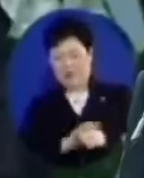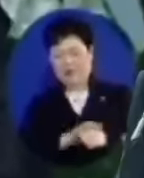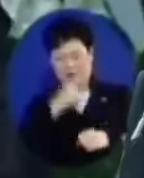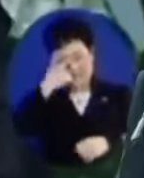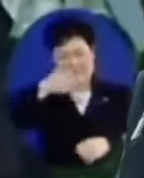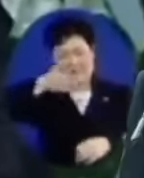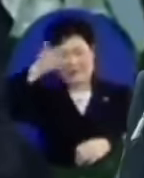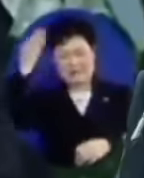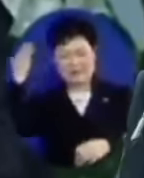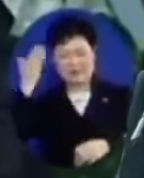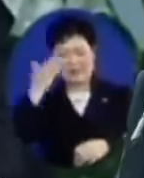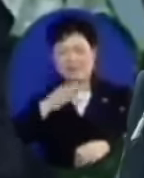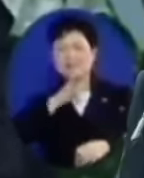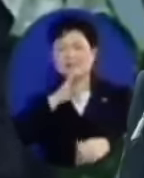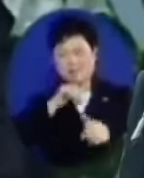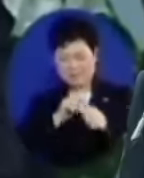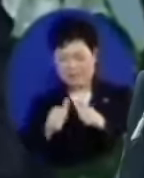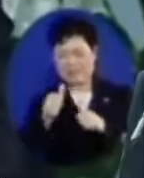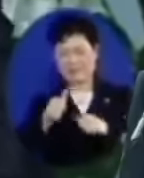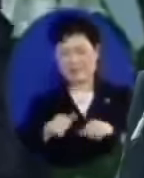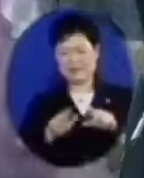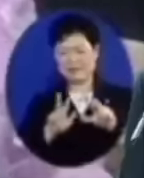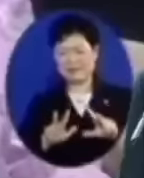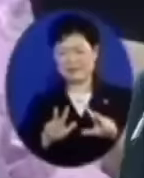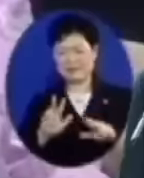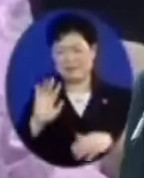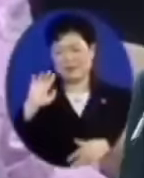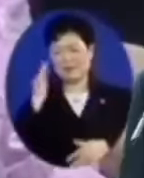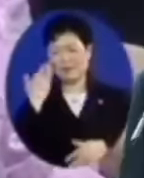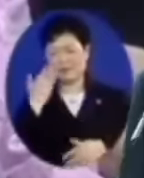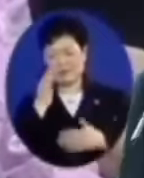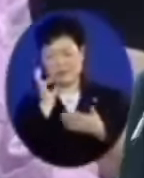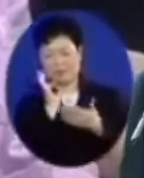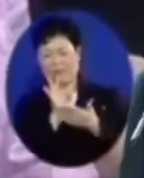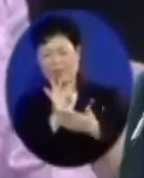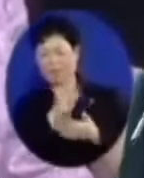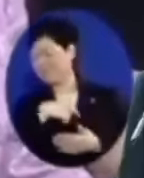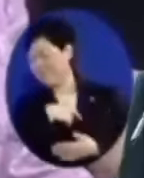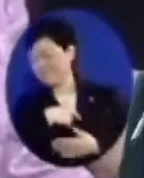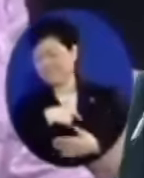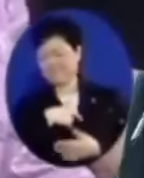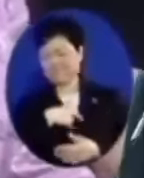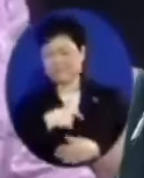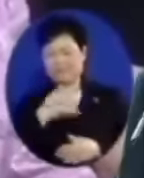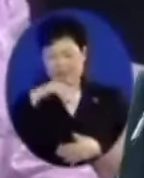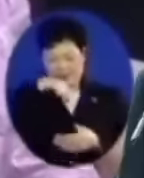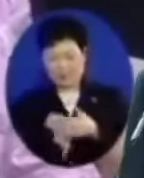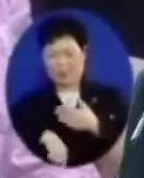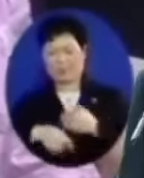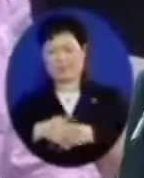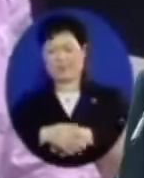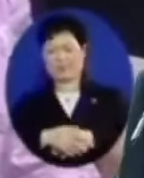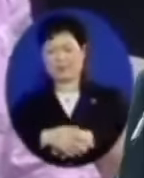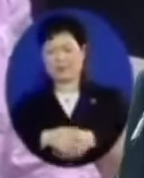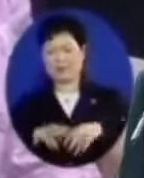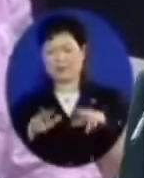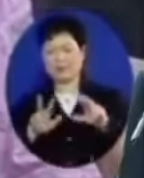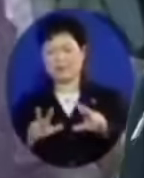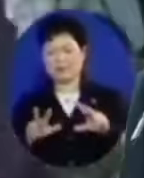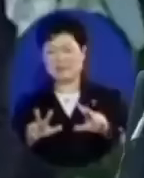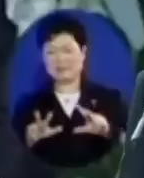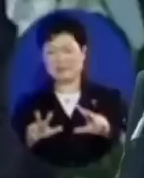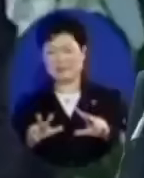옛날에는 아니라고 제목이 미남이었는데 그 사이는 도저히 바라볼 수가 없어요. 그러나 내 속으로 뭐 현재는